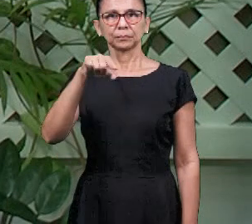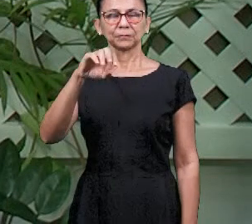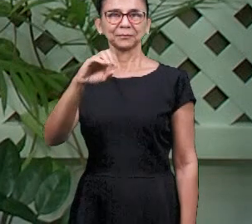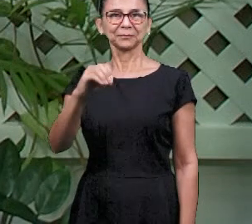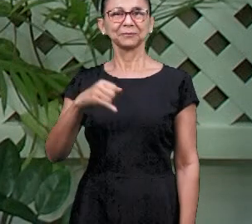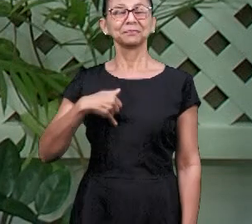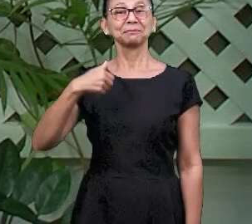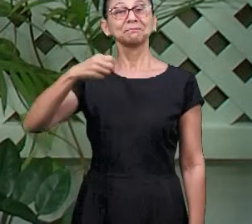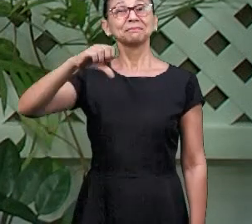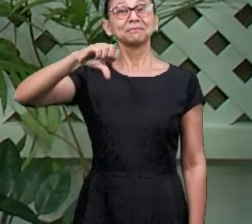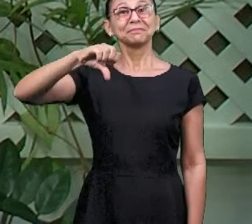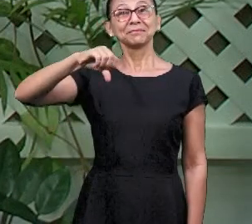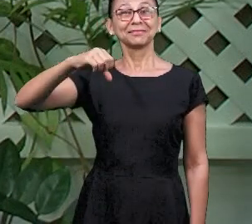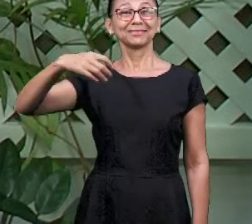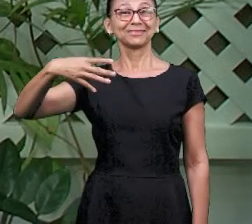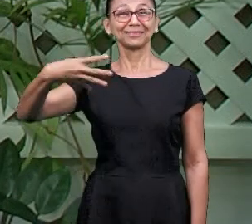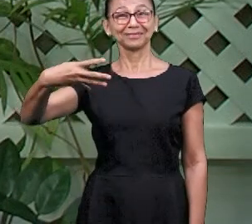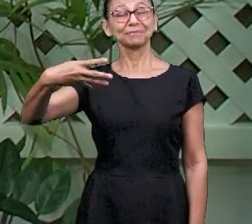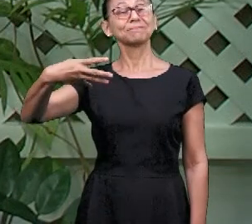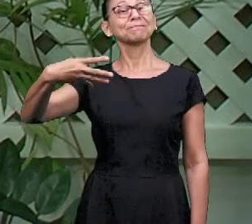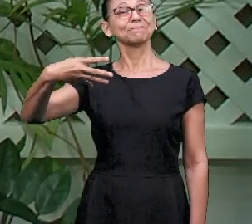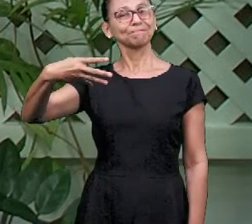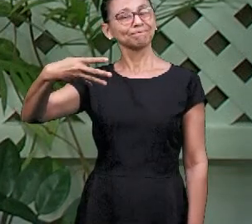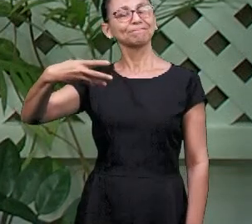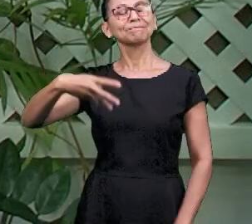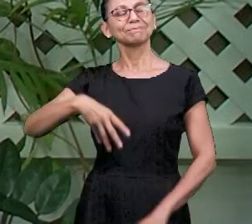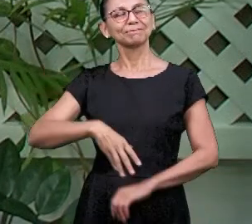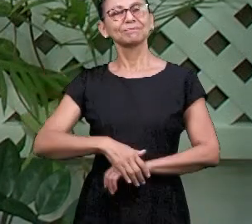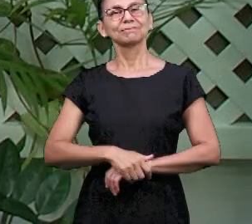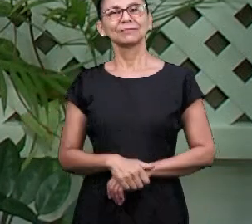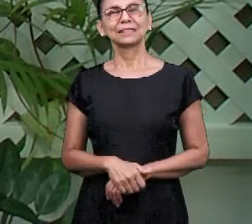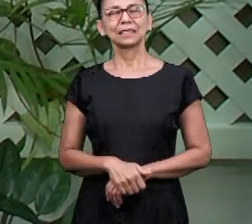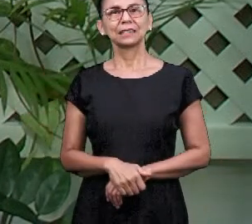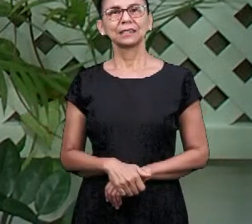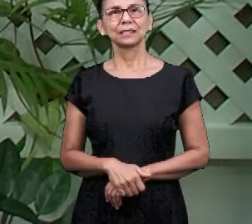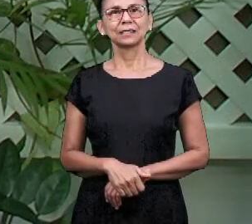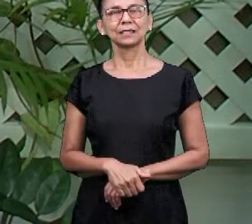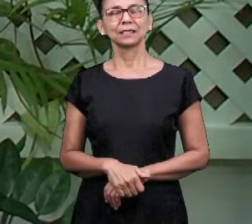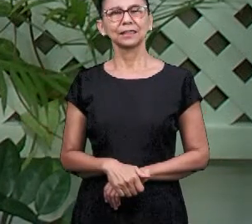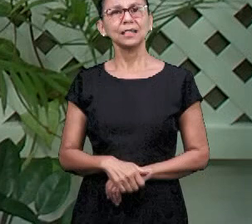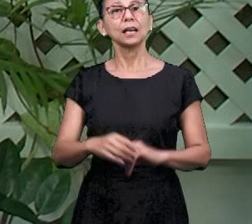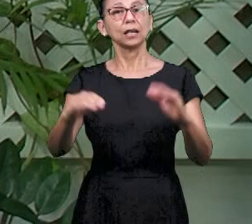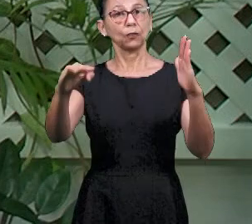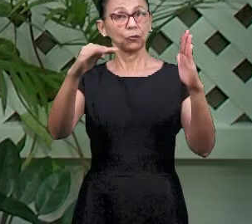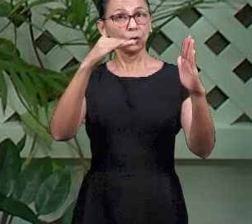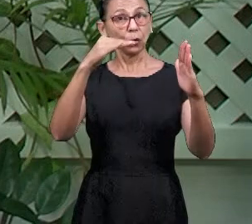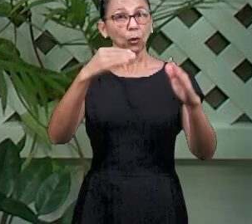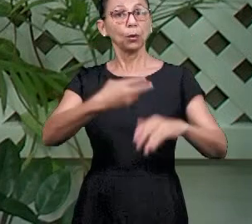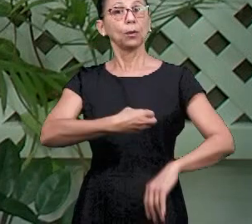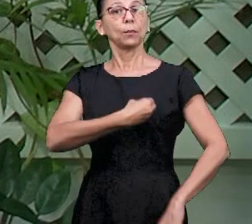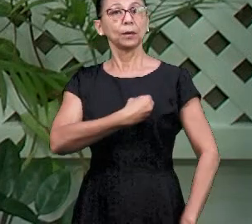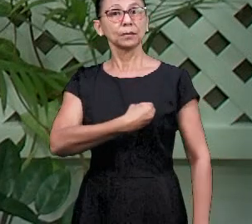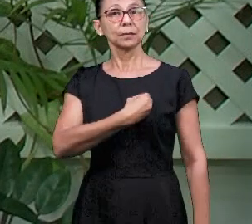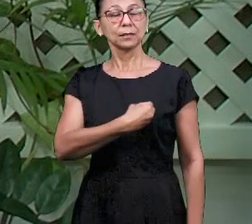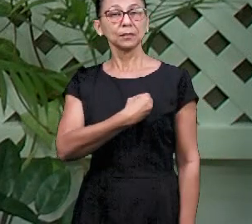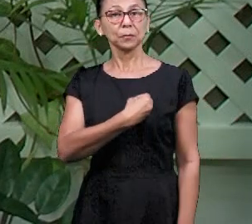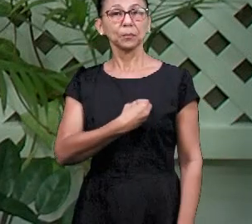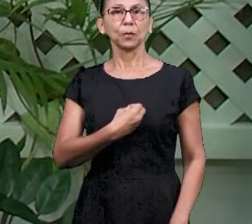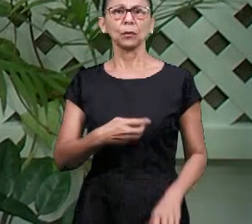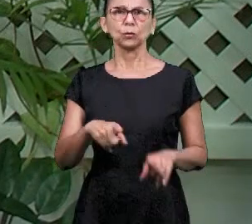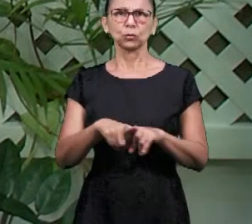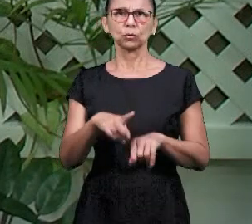dans des termes proportionnels, ce n'est pas l'état du Espírito Santo, il est un peu loin. Donc, je laisse mes